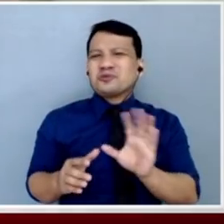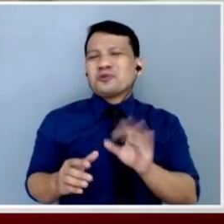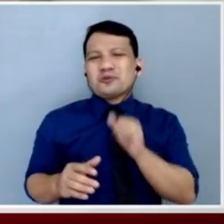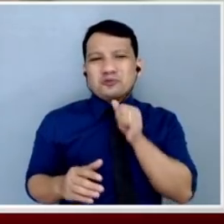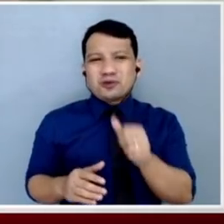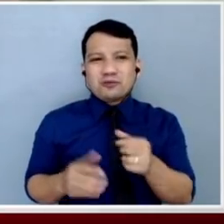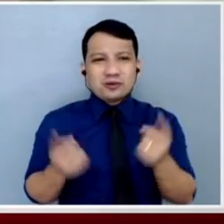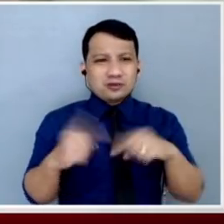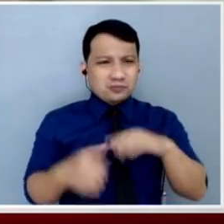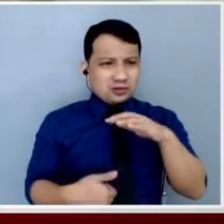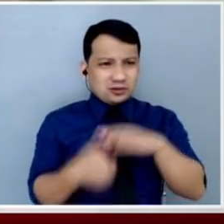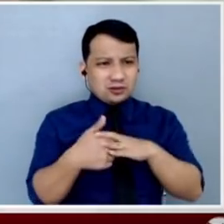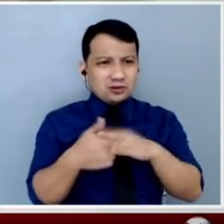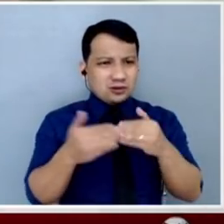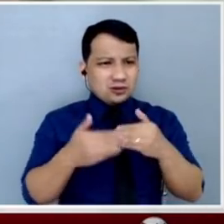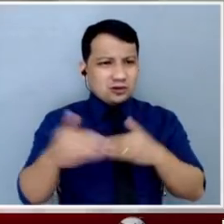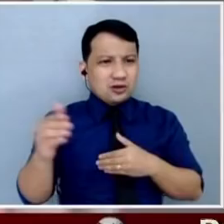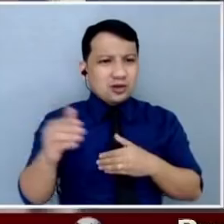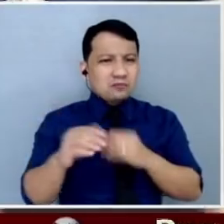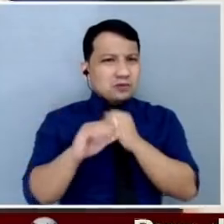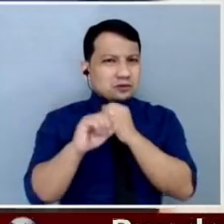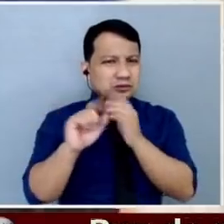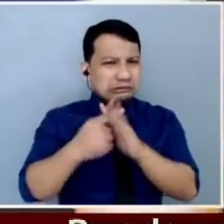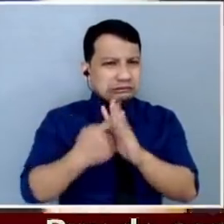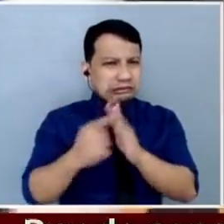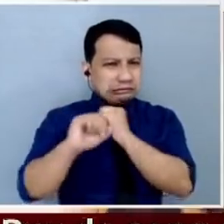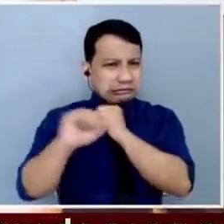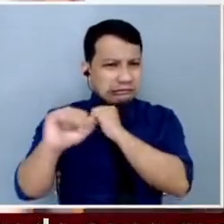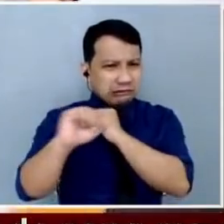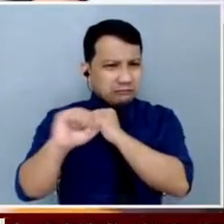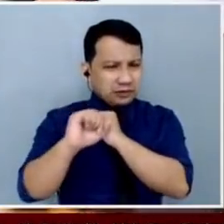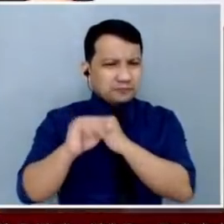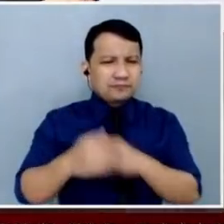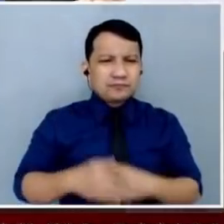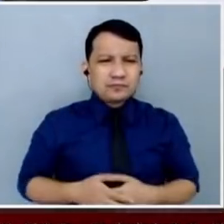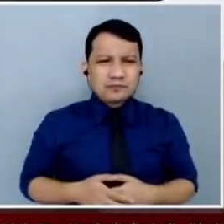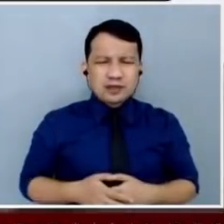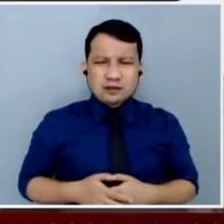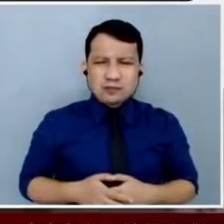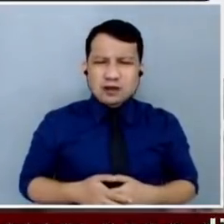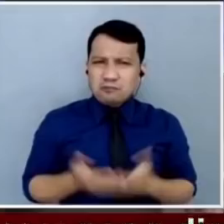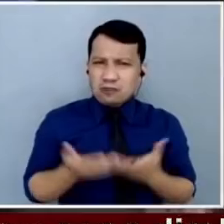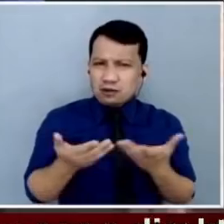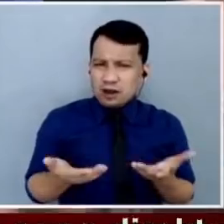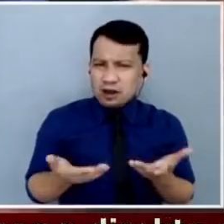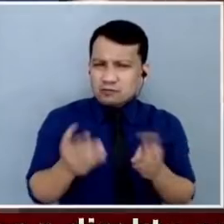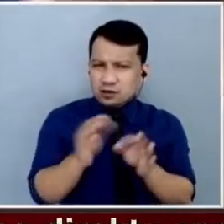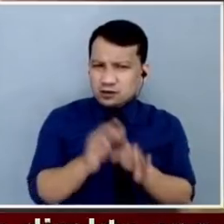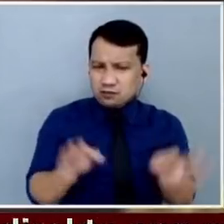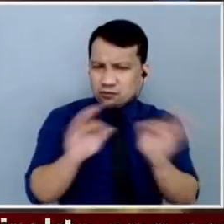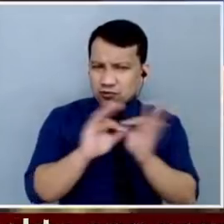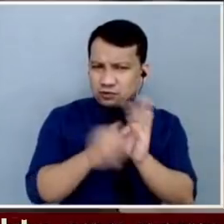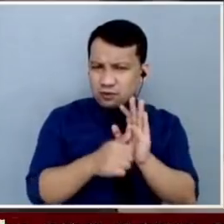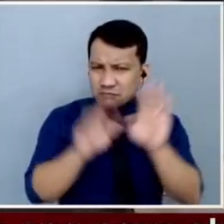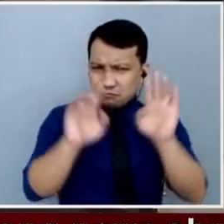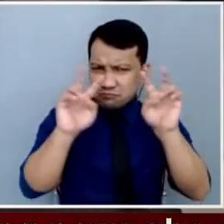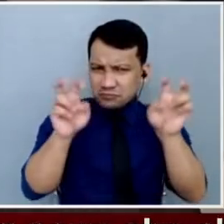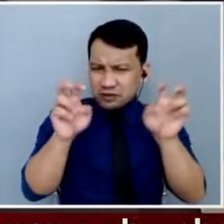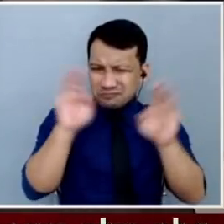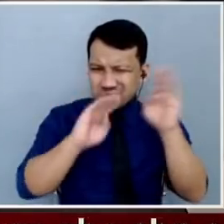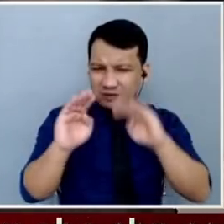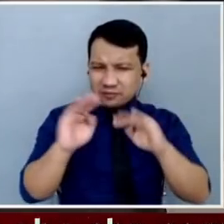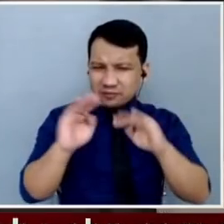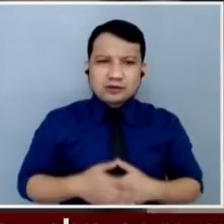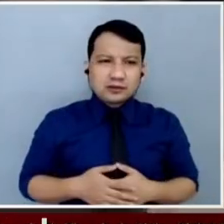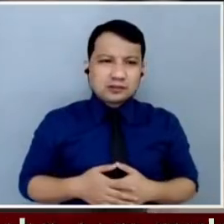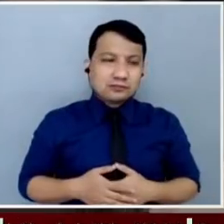na lumalarga ang kampanya. Pero hindi lang yun ang isyong kailangang kumprontahin ni Mayor Isko. Sa away